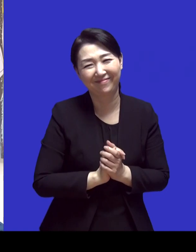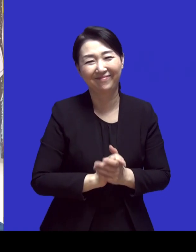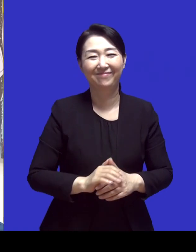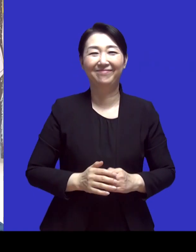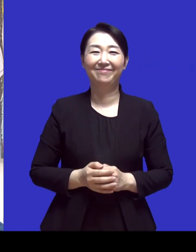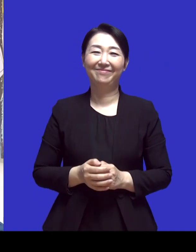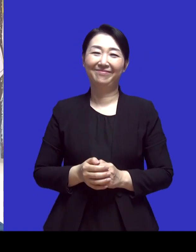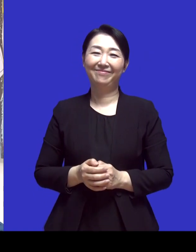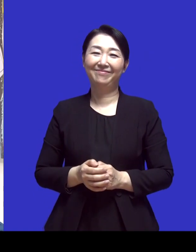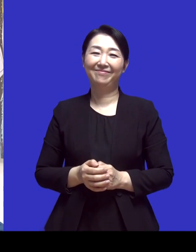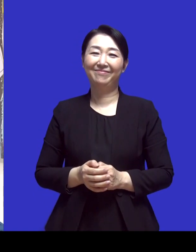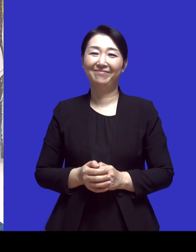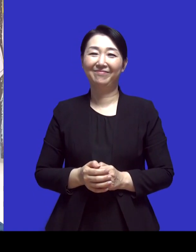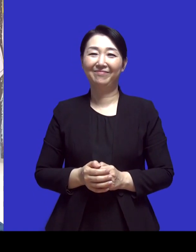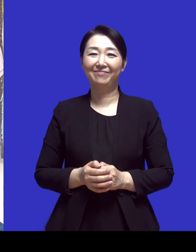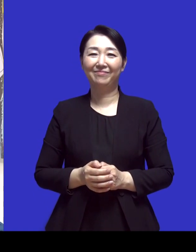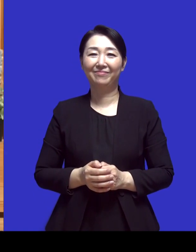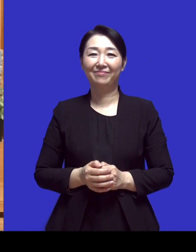안녕